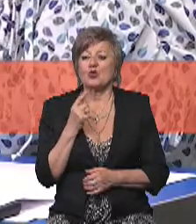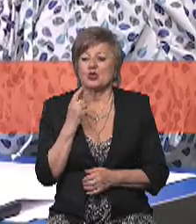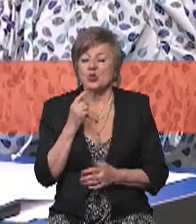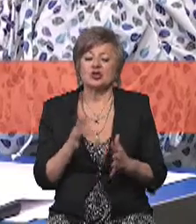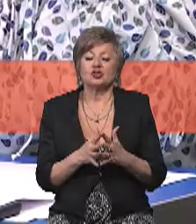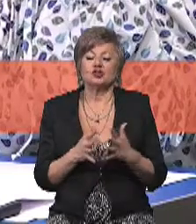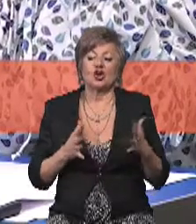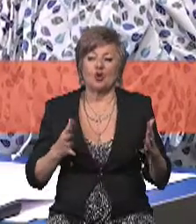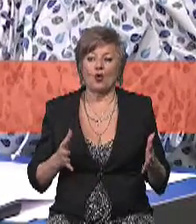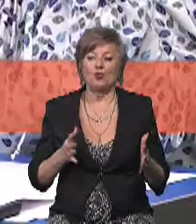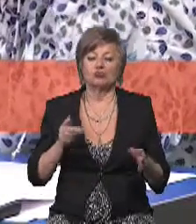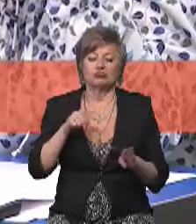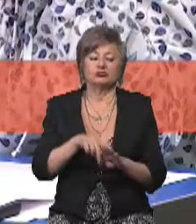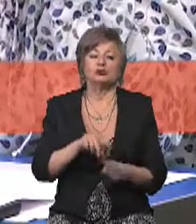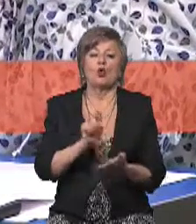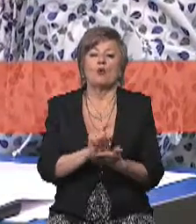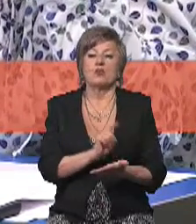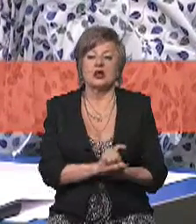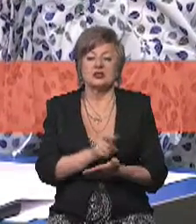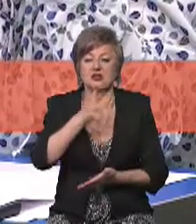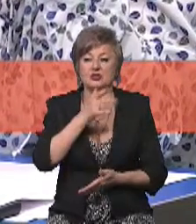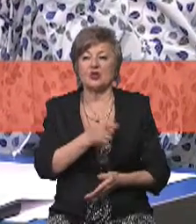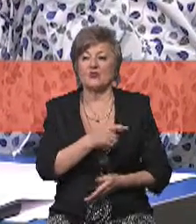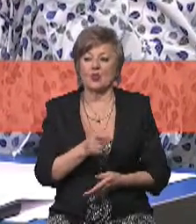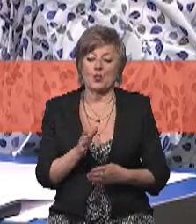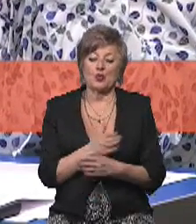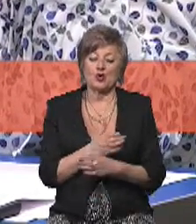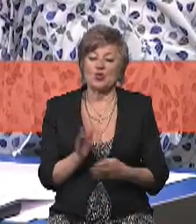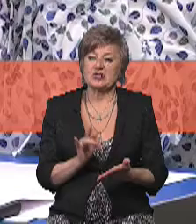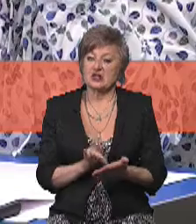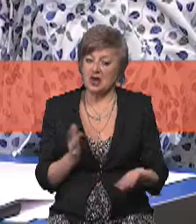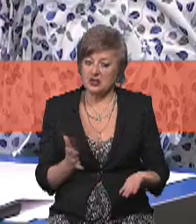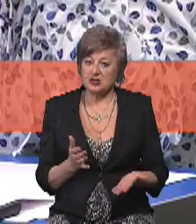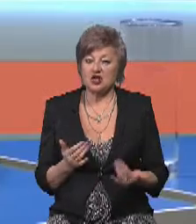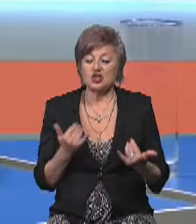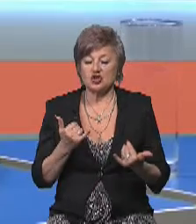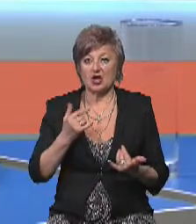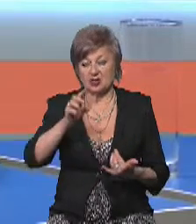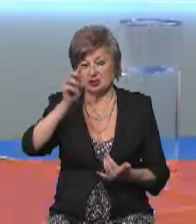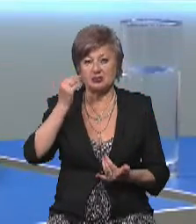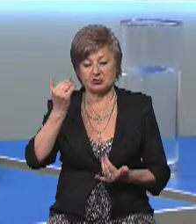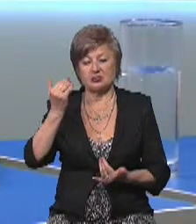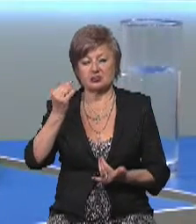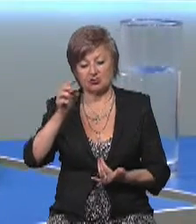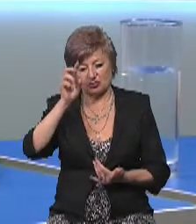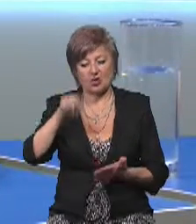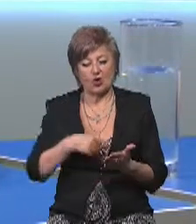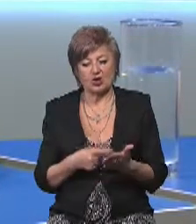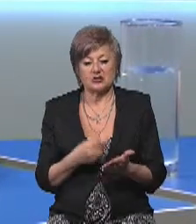досить широкими повноваженнями під час політики децентралізації. Угу. На сьогодні місцеві бюджети